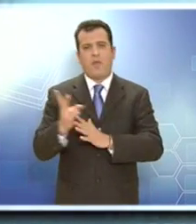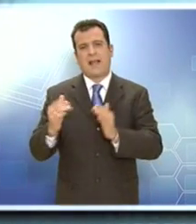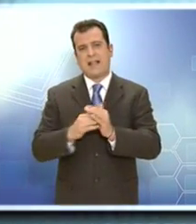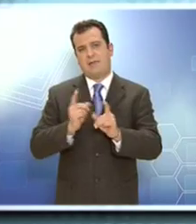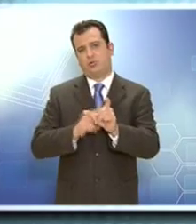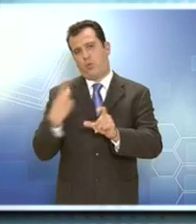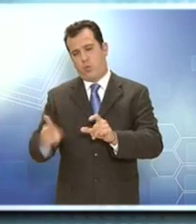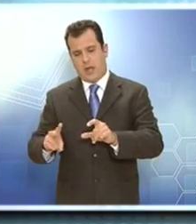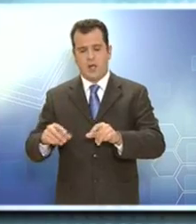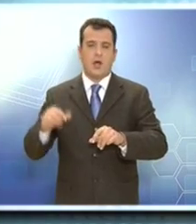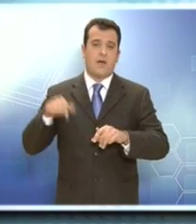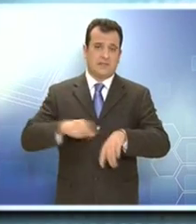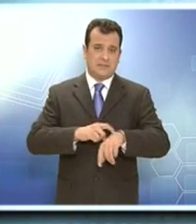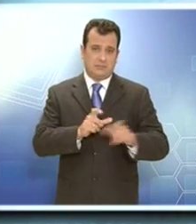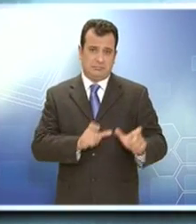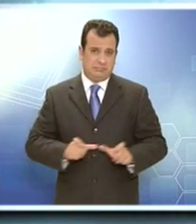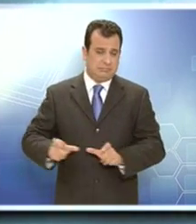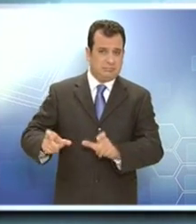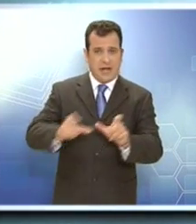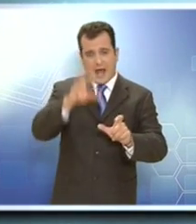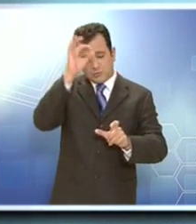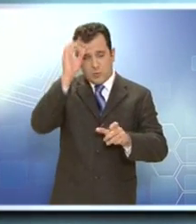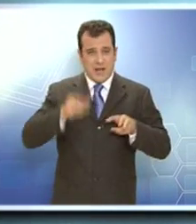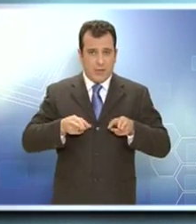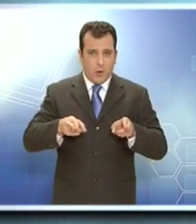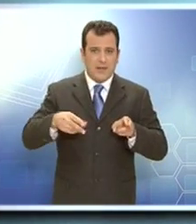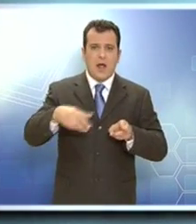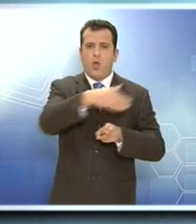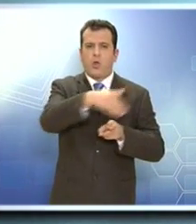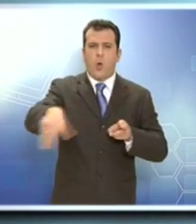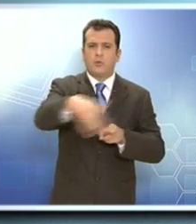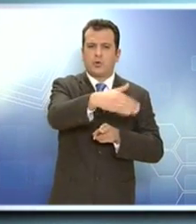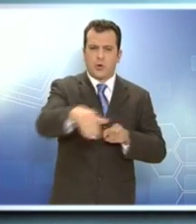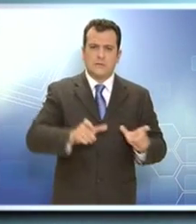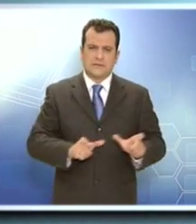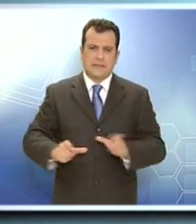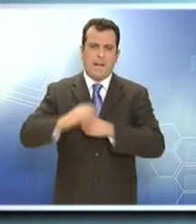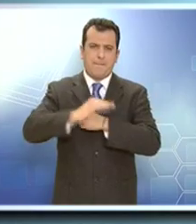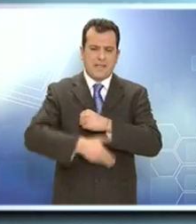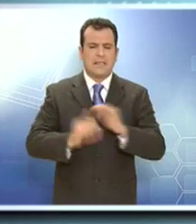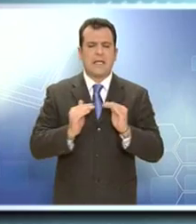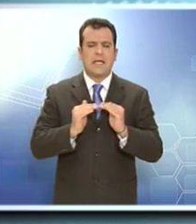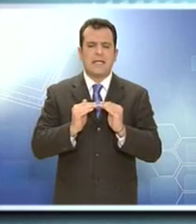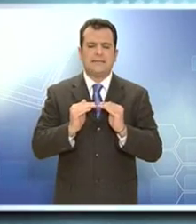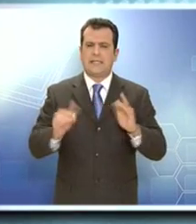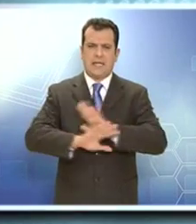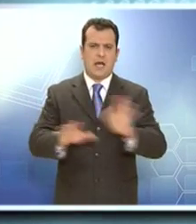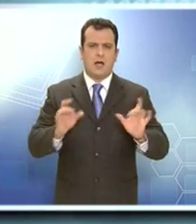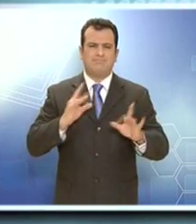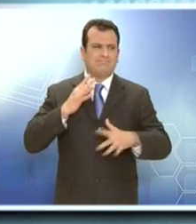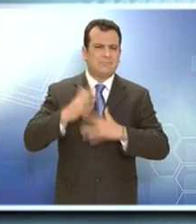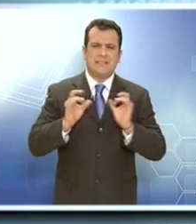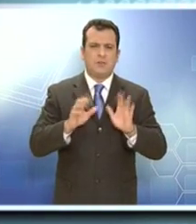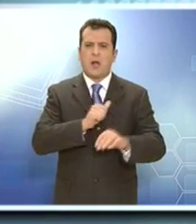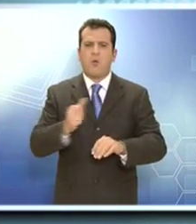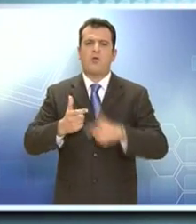12.000. Ισχυρή αστυνομική δύναμη σε όλα τα κάθετα στενά των δρόμων υπάρχουν δημιουργίες των ΜΑΤ. Επικρατεί απόλυτη ησυχία, δεν έχει συμβεί το παραμικρό, παρά μόνο